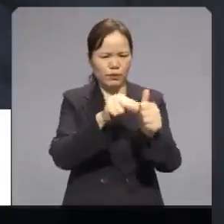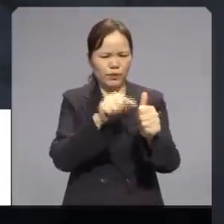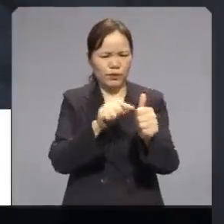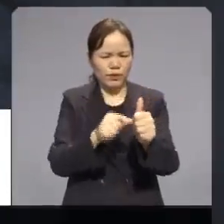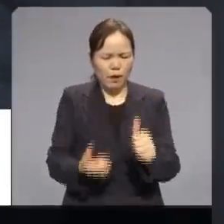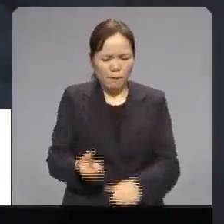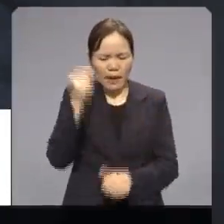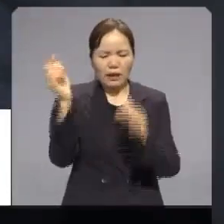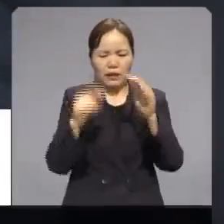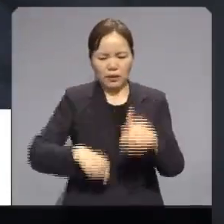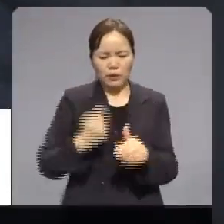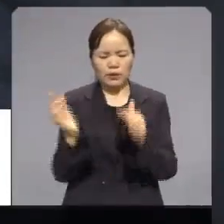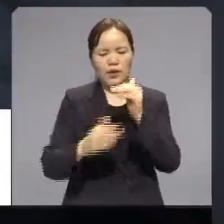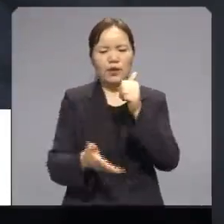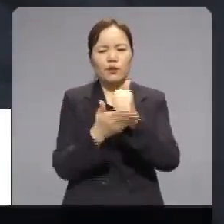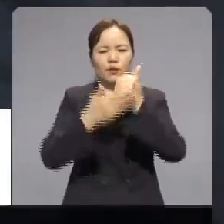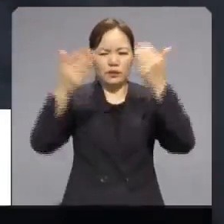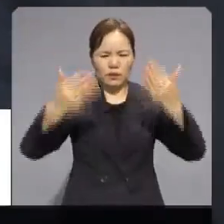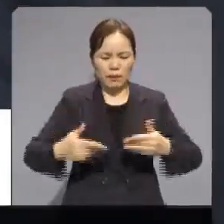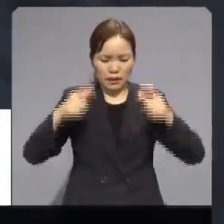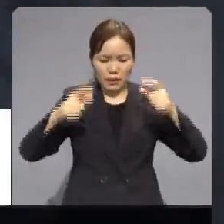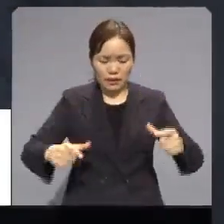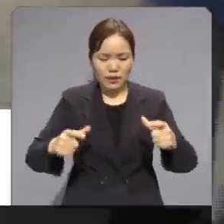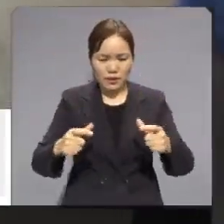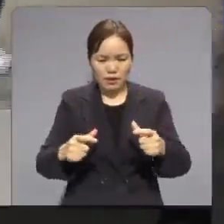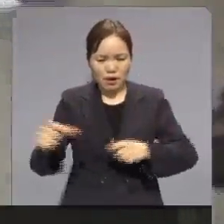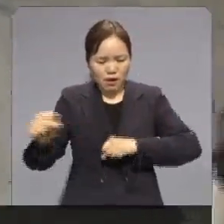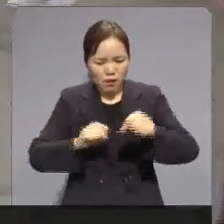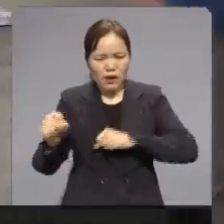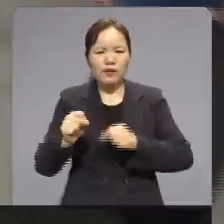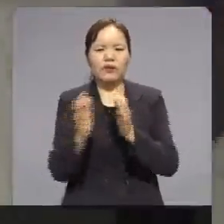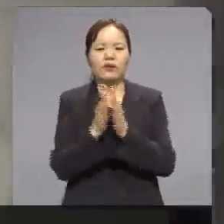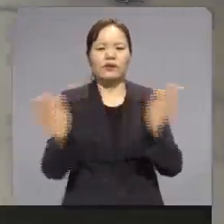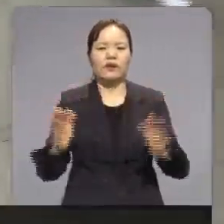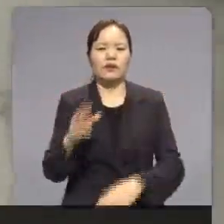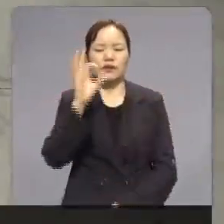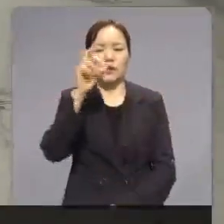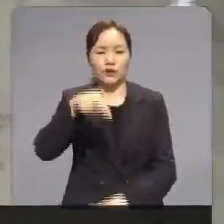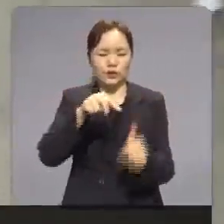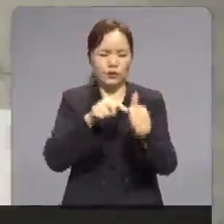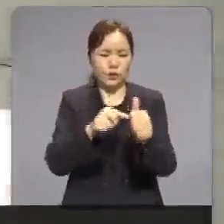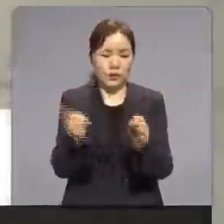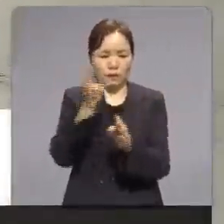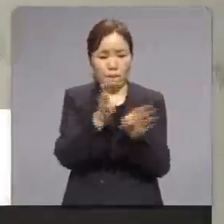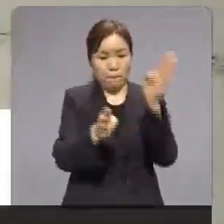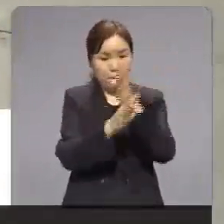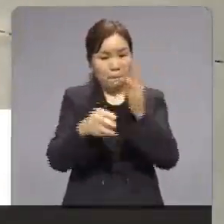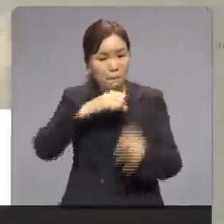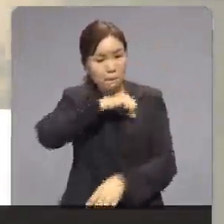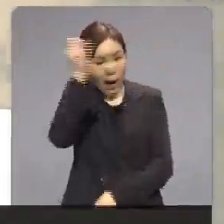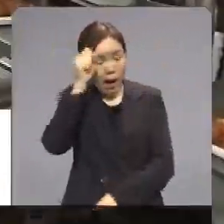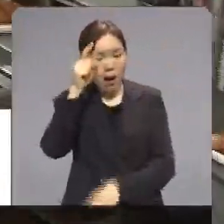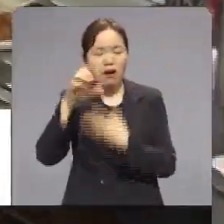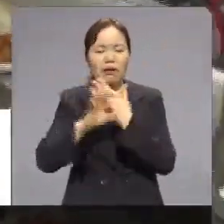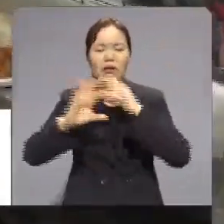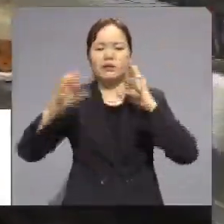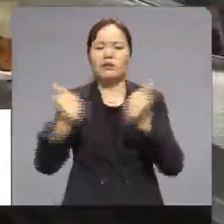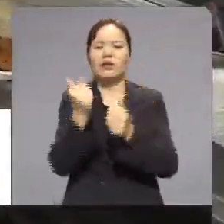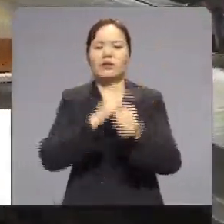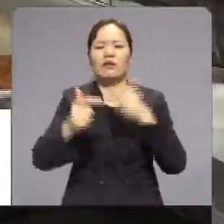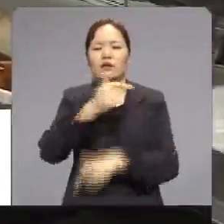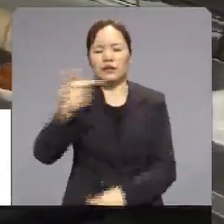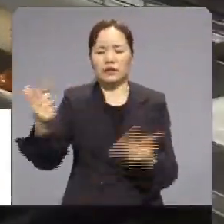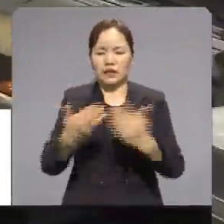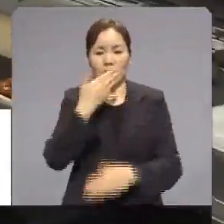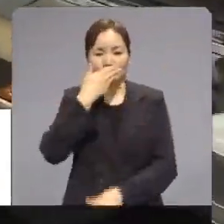일찌감치 단수 공천을 받고 지역구 수성에 나섭니다. 유 후보는 3선에 성공하면 국회에서 더큰 일을 할